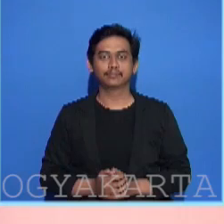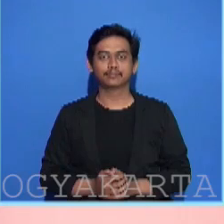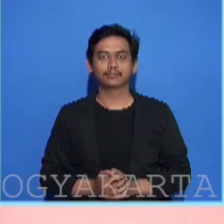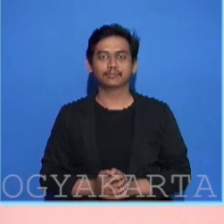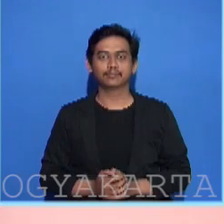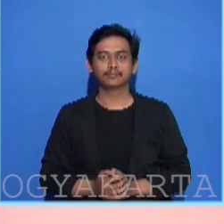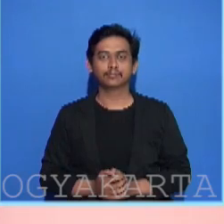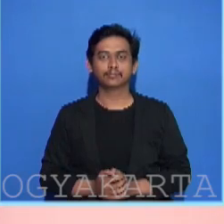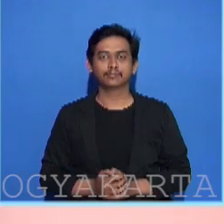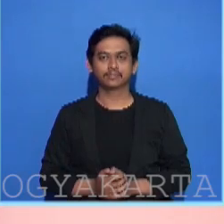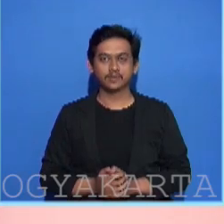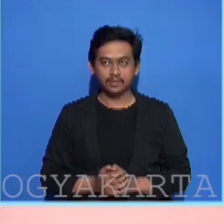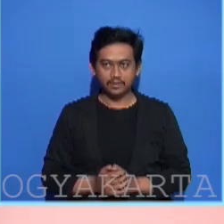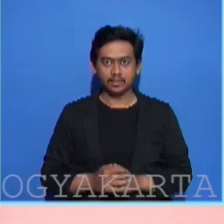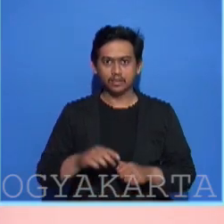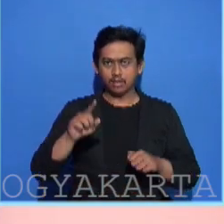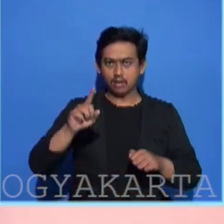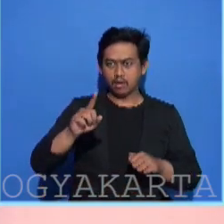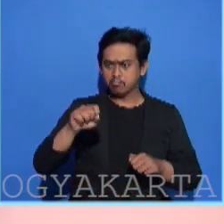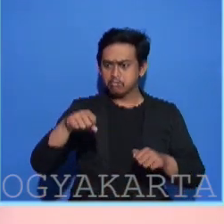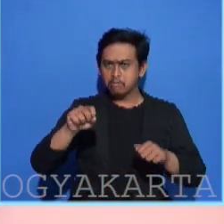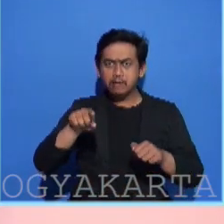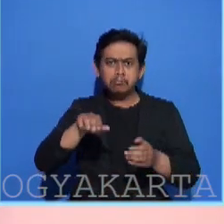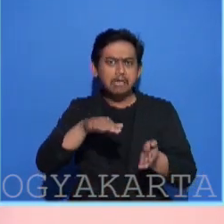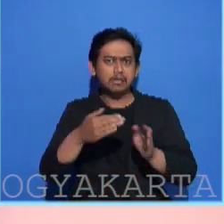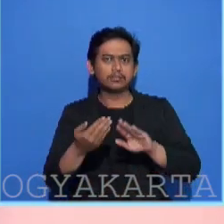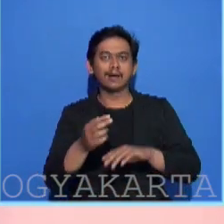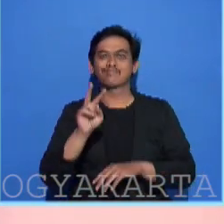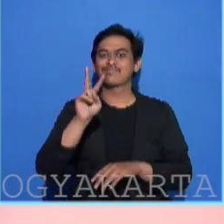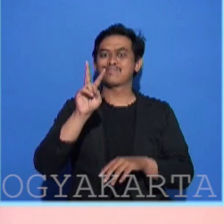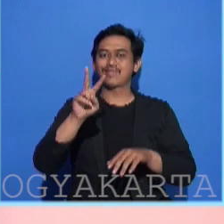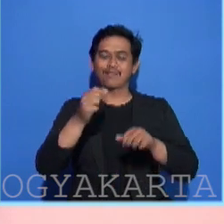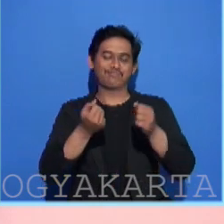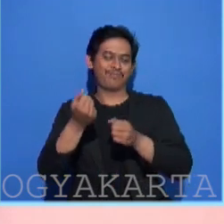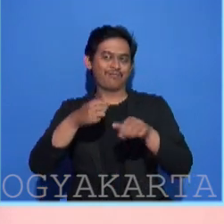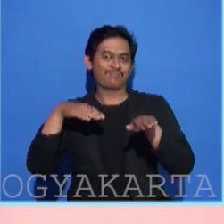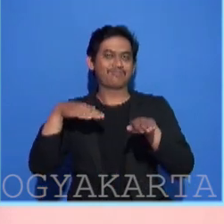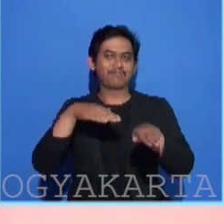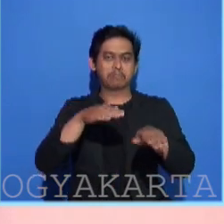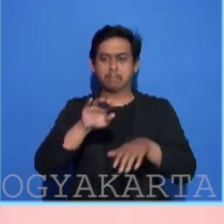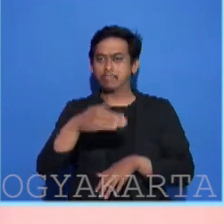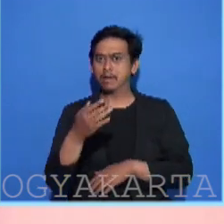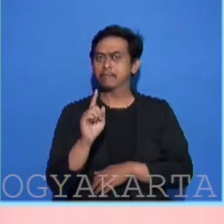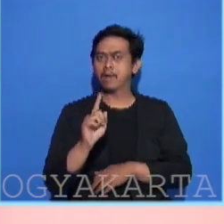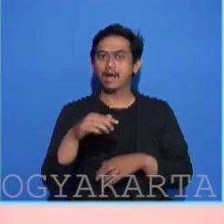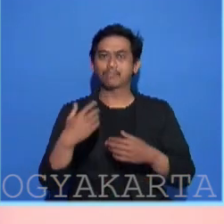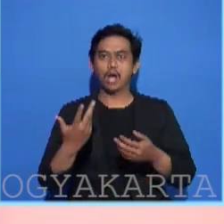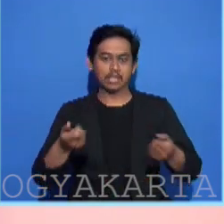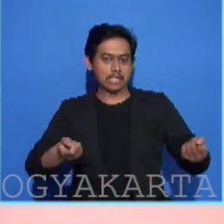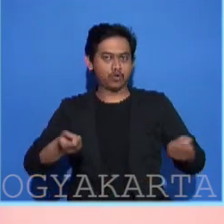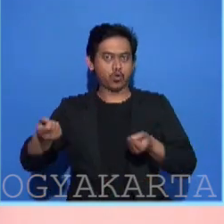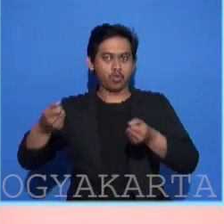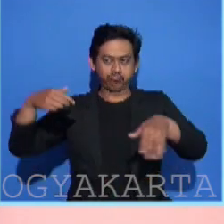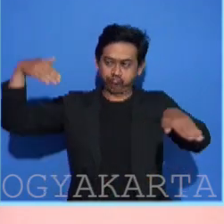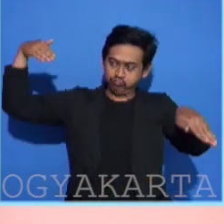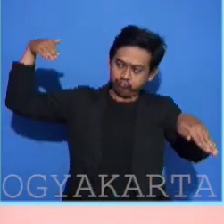saudara satu pengendara sepeda motor meninggal dunia dan dua kendaraan lainnya mengalami rusak berat setelah tertabrak truk yang diduga mengalami